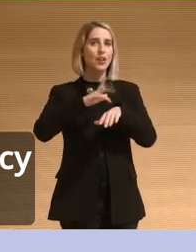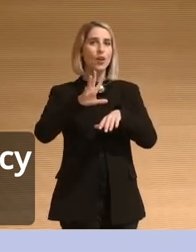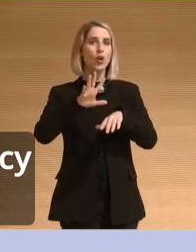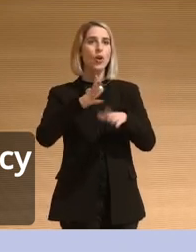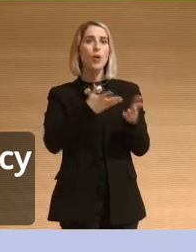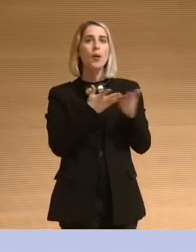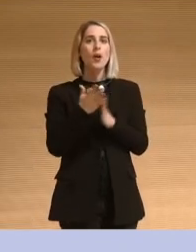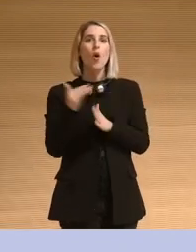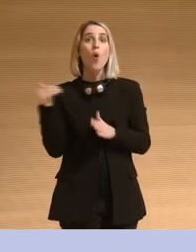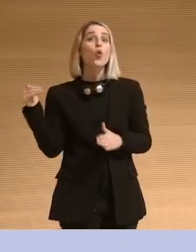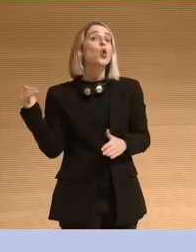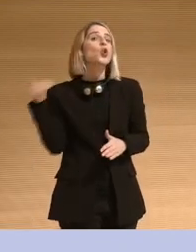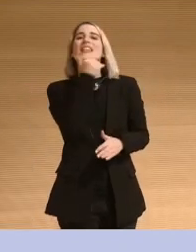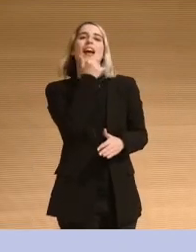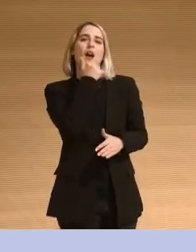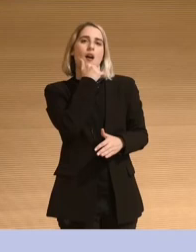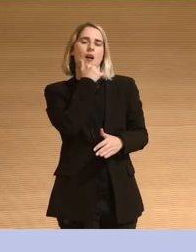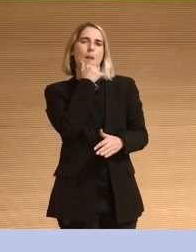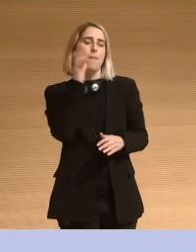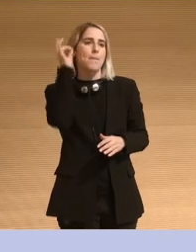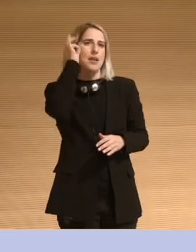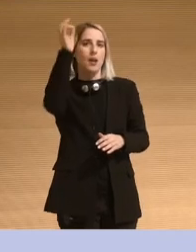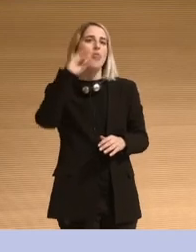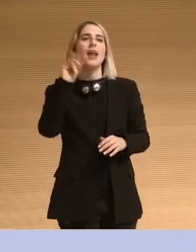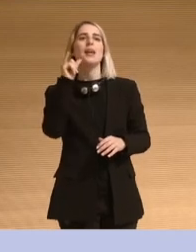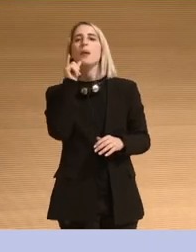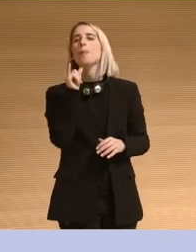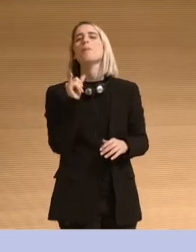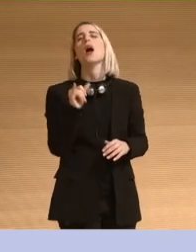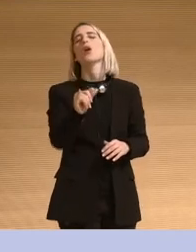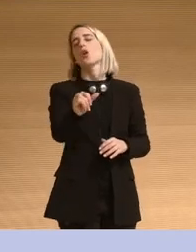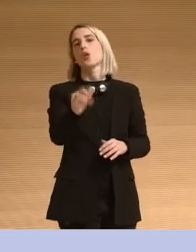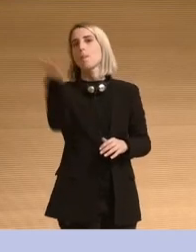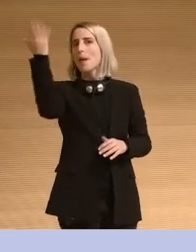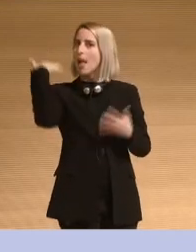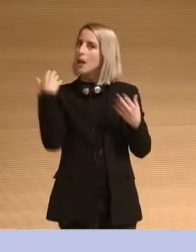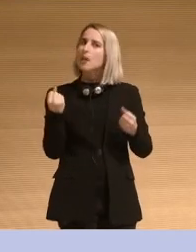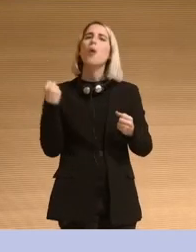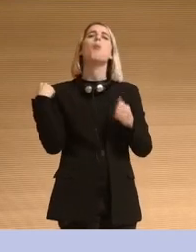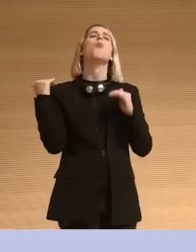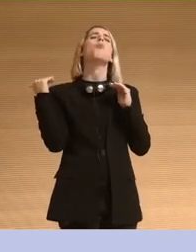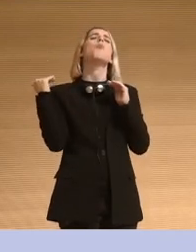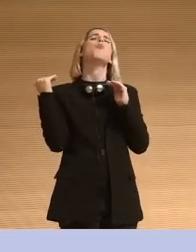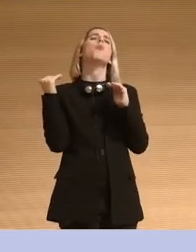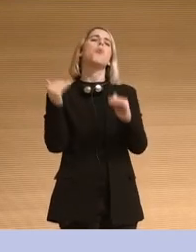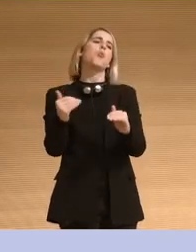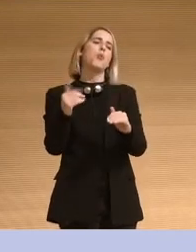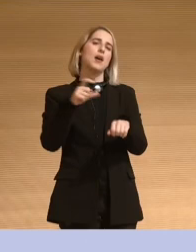οξέα περιστατικά. Δεν έχει μακροχρόνιους ασθενείς πλέον. Παλιά είχε. Πολύ